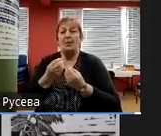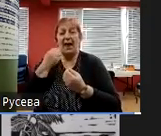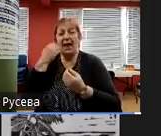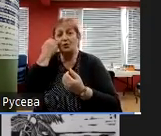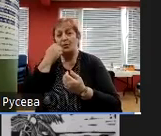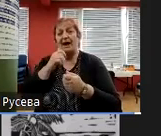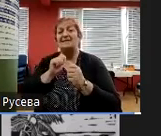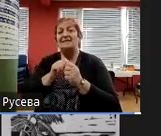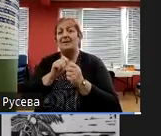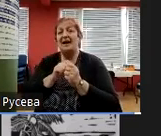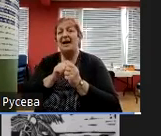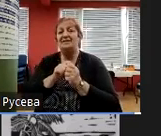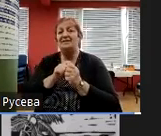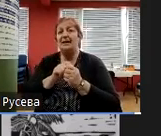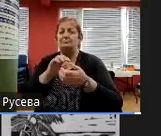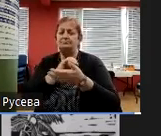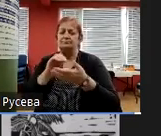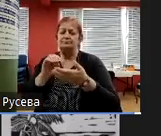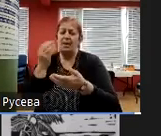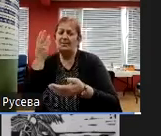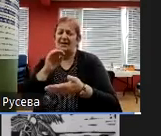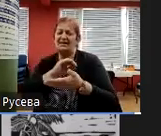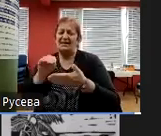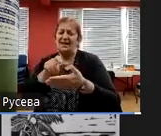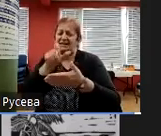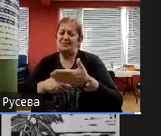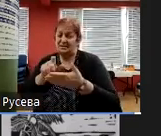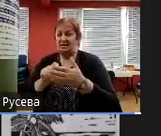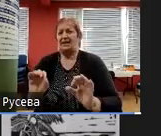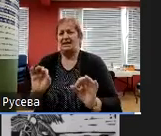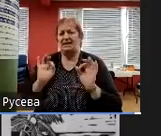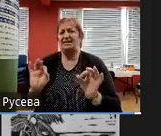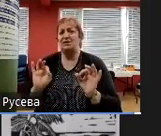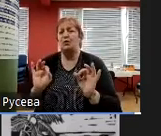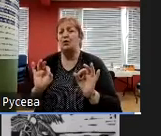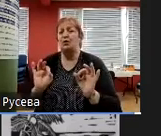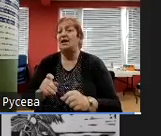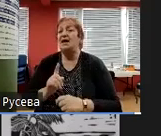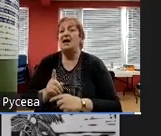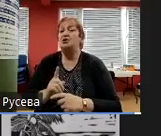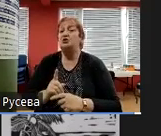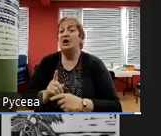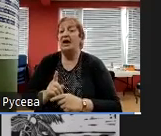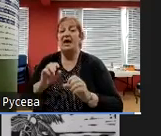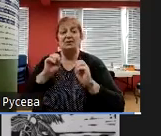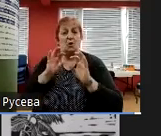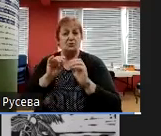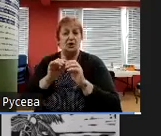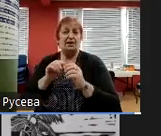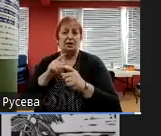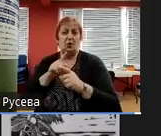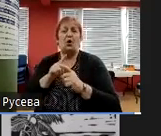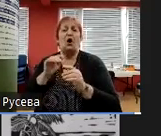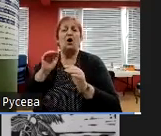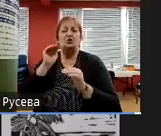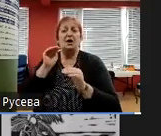направите контролен списък, за да сте сигурни, че съобщението ви ще